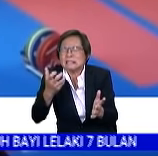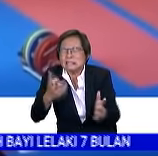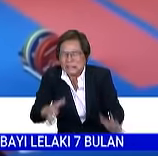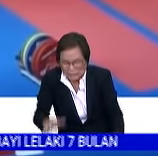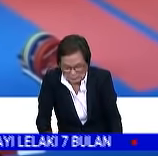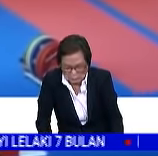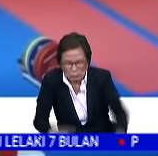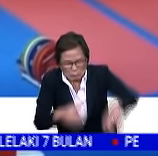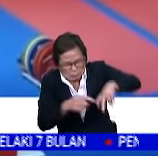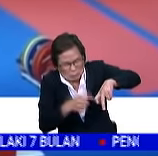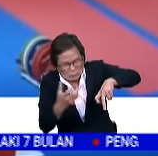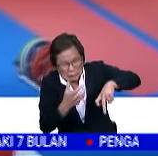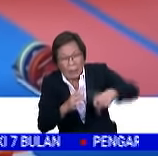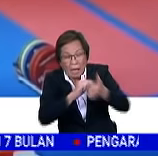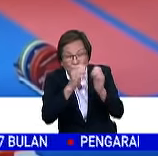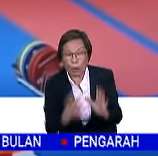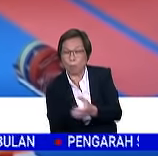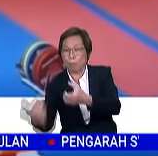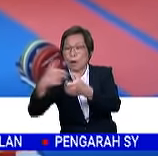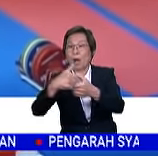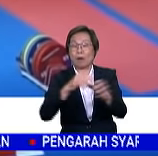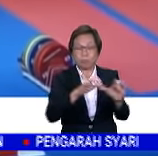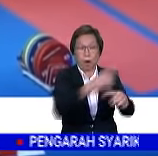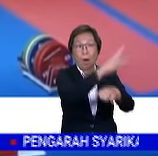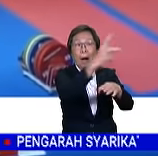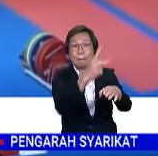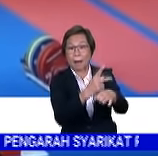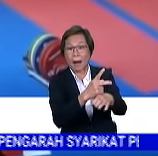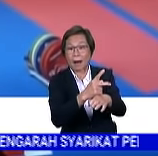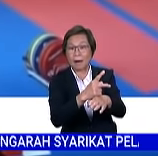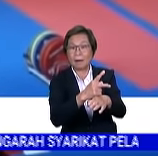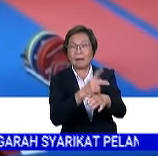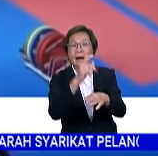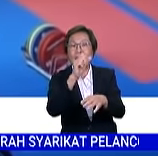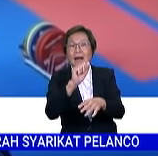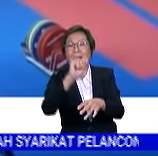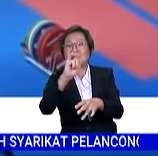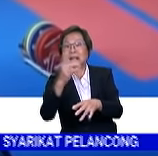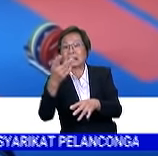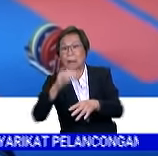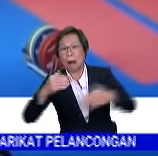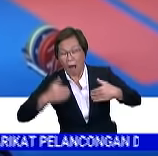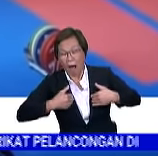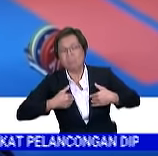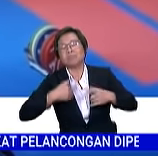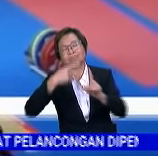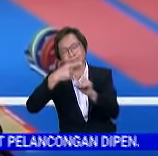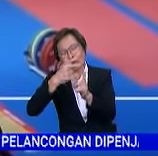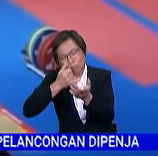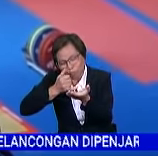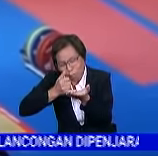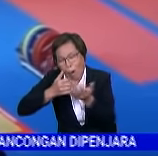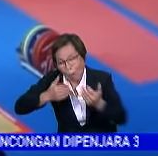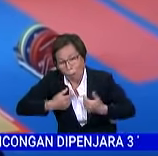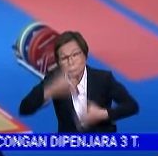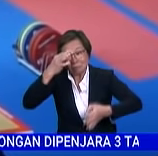lututnya. Atlet yang baru diserap ke skuad kebangsaan Muhammad Ikram Haikal Muhammad Zuhari juga didapati positif bahan terlarang.